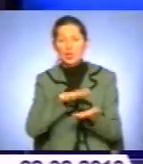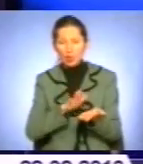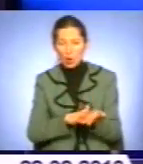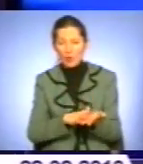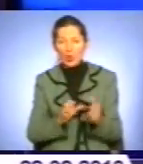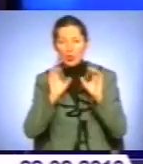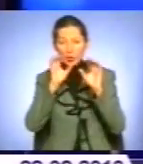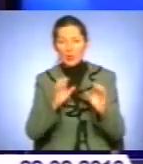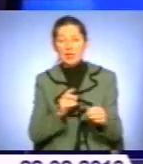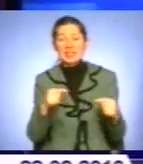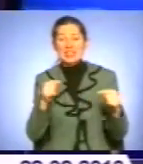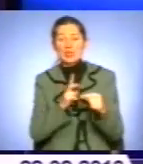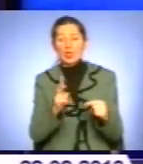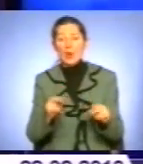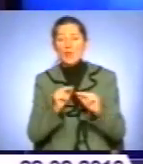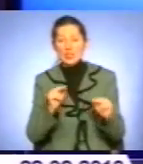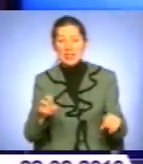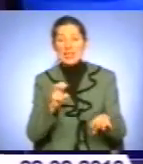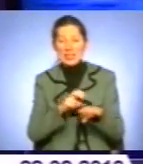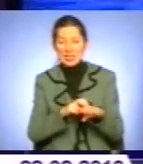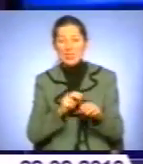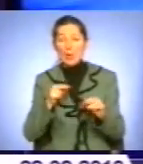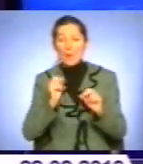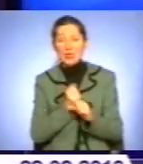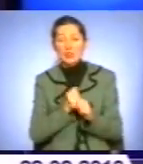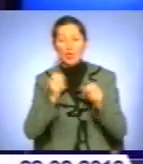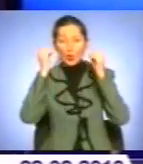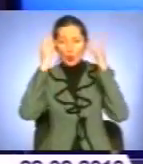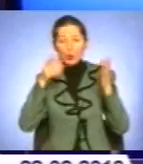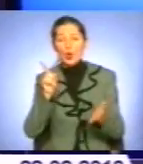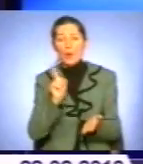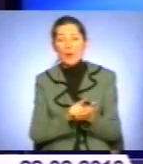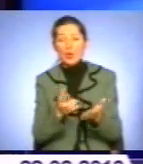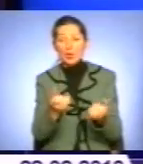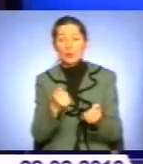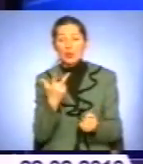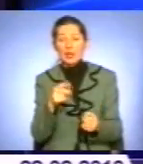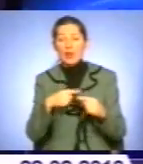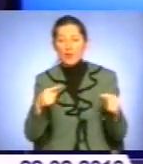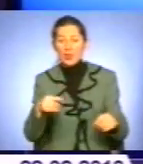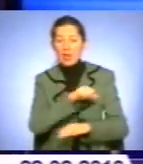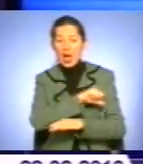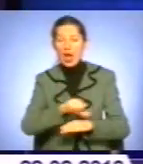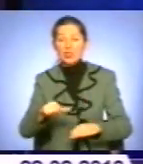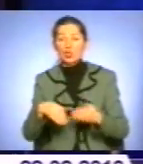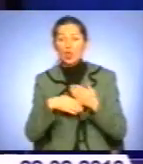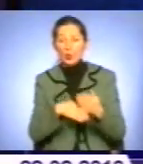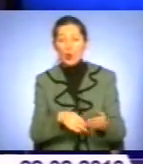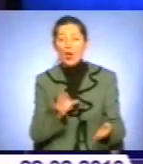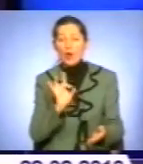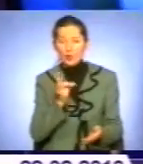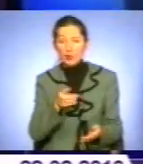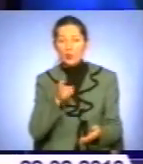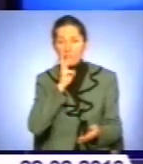вчителі, лікарі та працівники культури повинні отримувати 3 види щорічної адресної допомоги у розмірі посадового окладу та